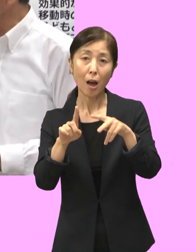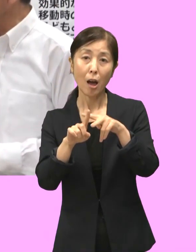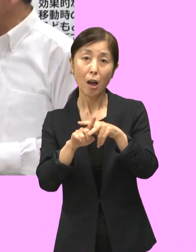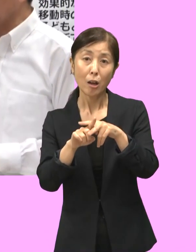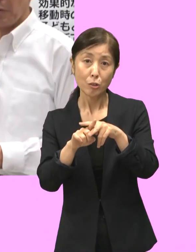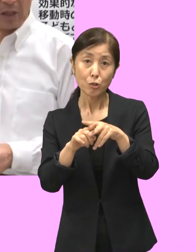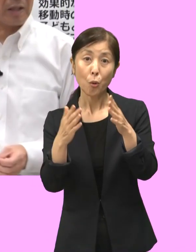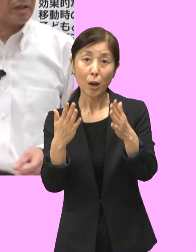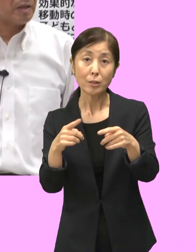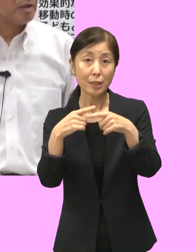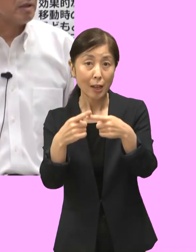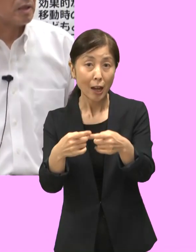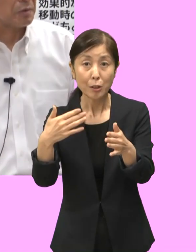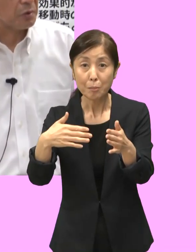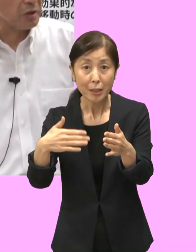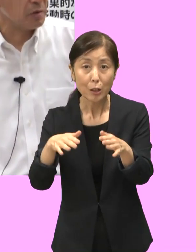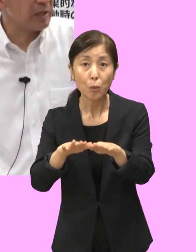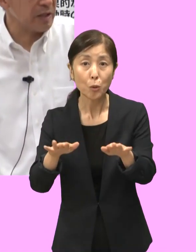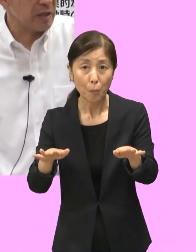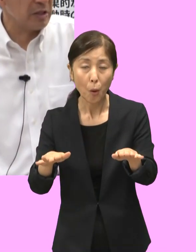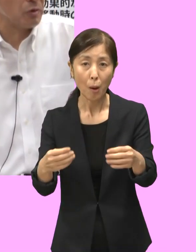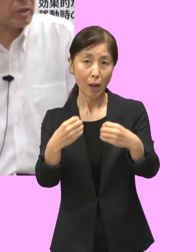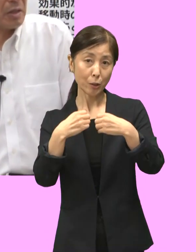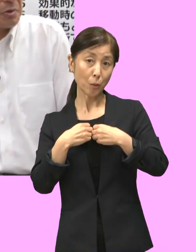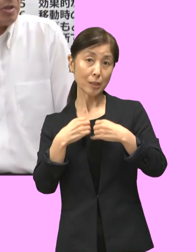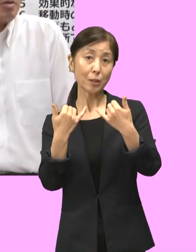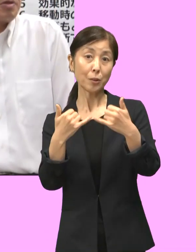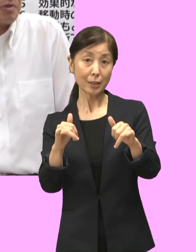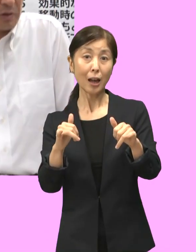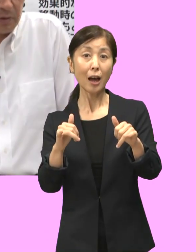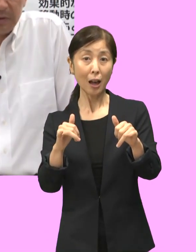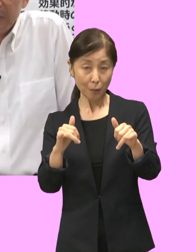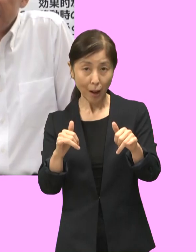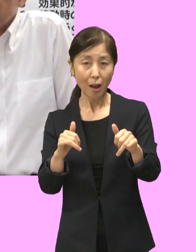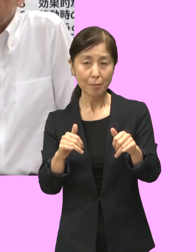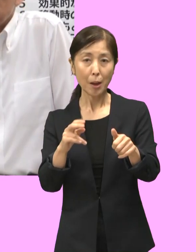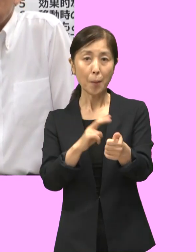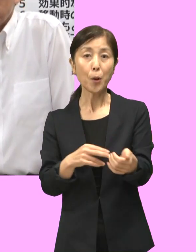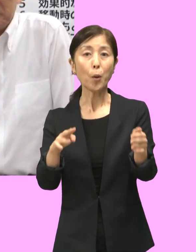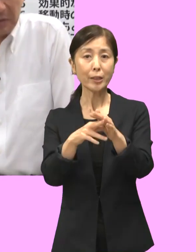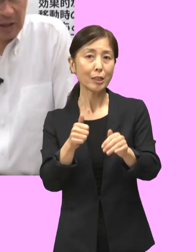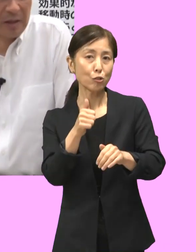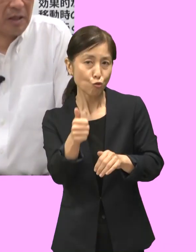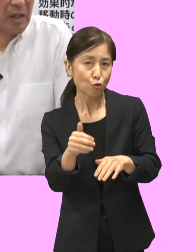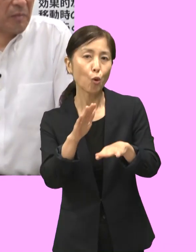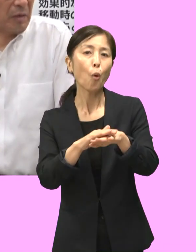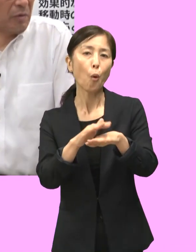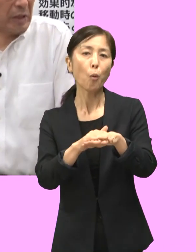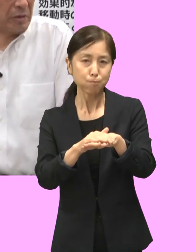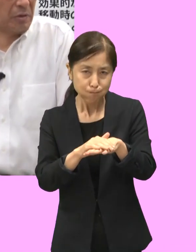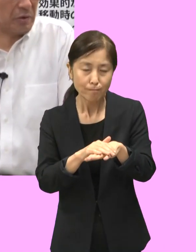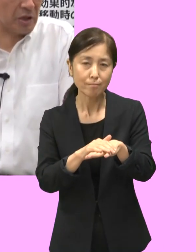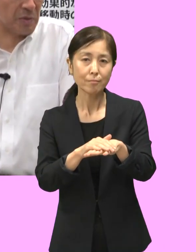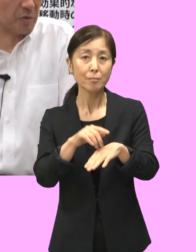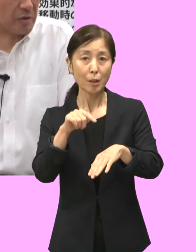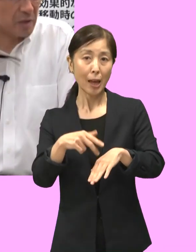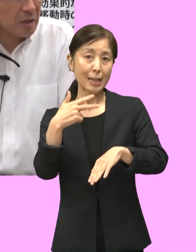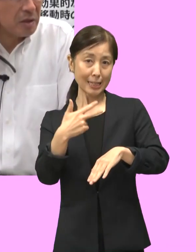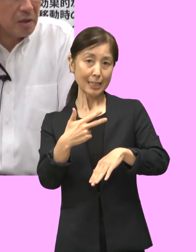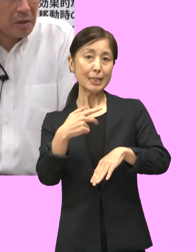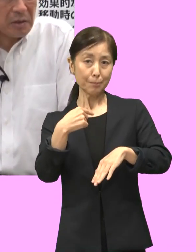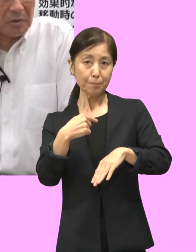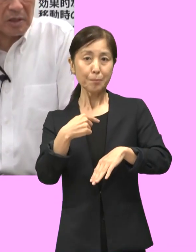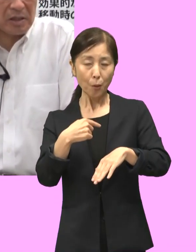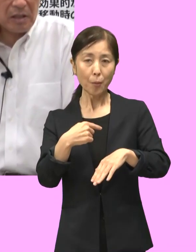未満の方は陽性の場合医療機関を受診するようにということにしておりますので、まあ、今回の市の仕組みもです